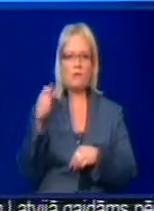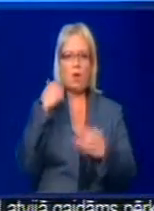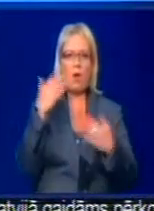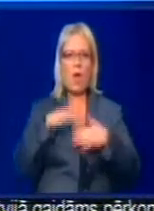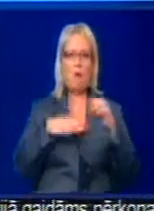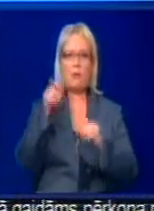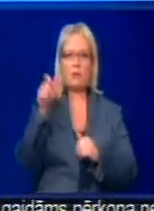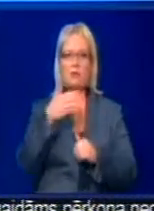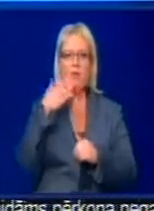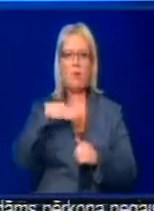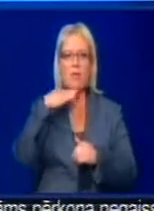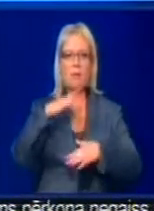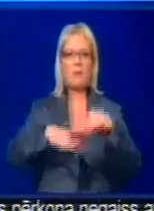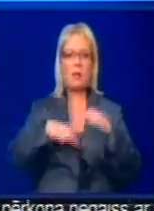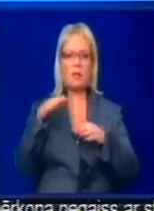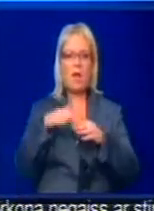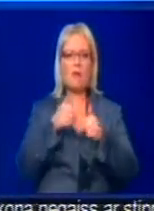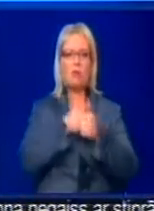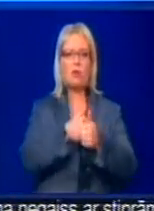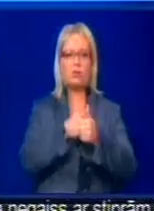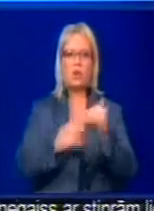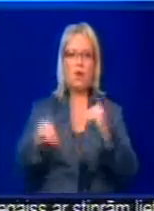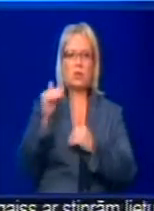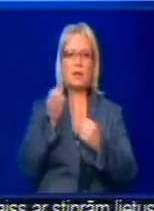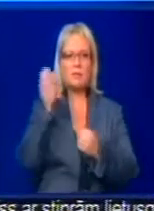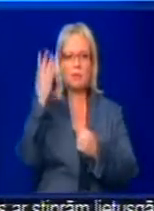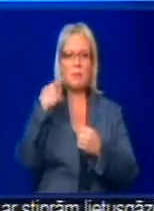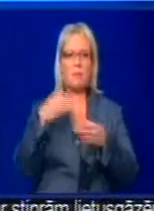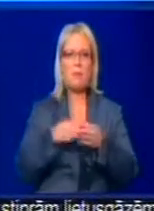Dombrovska domām, amatpersonas nav pietiekami kvalitatīvi